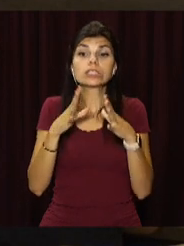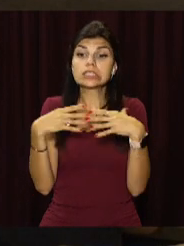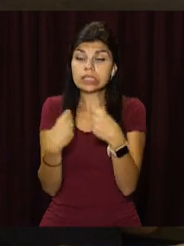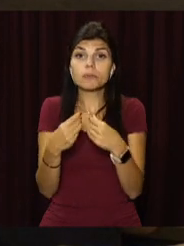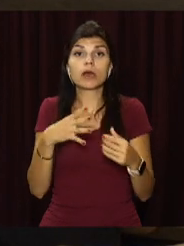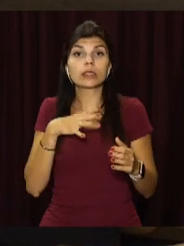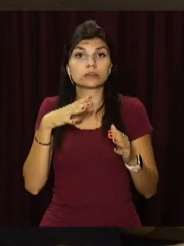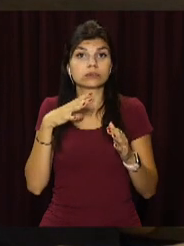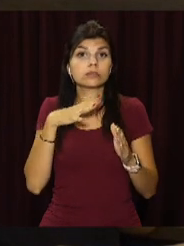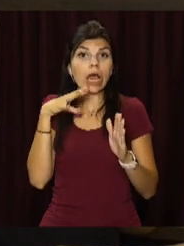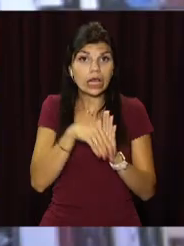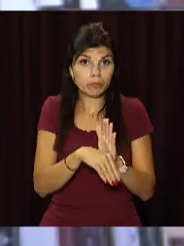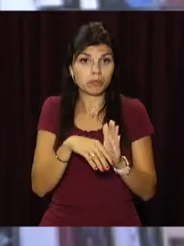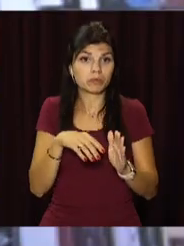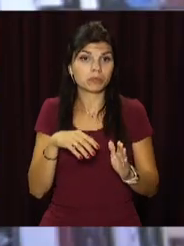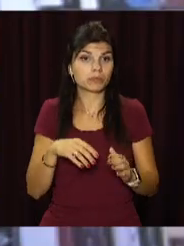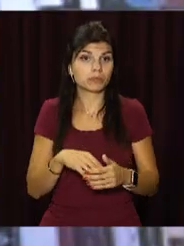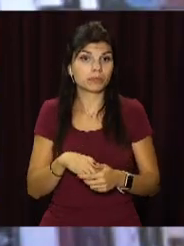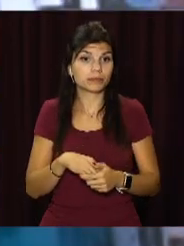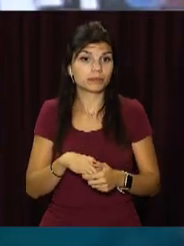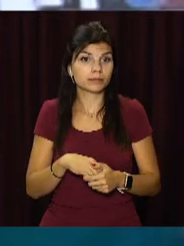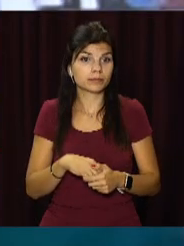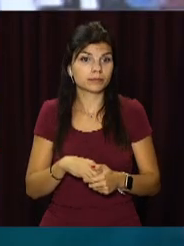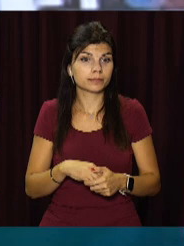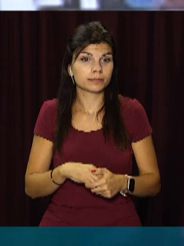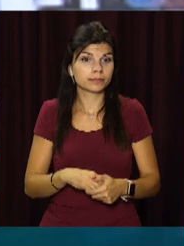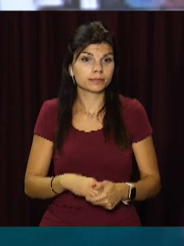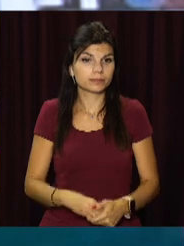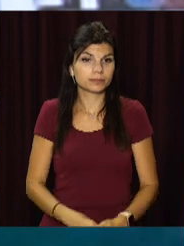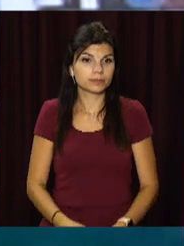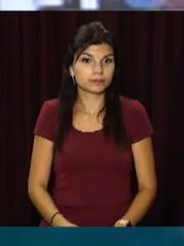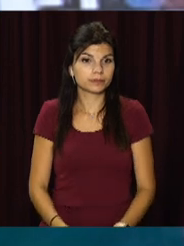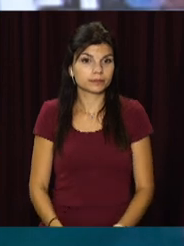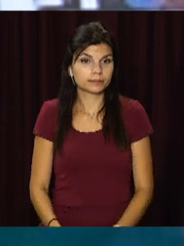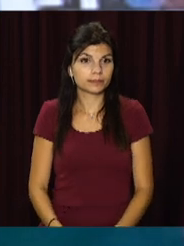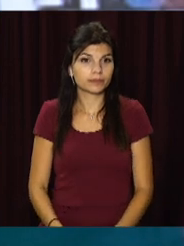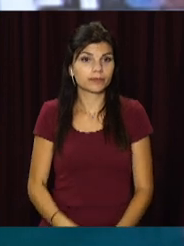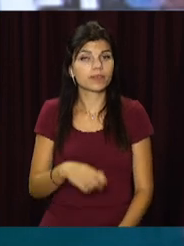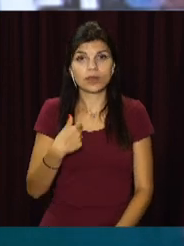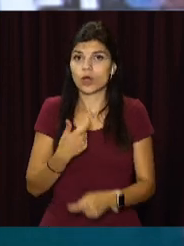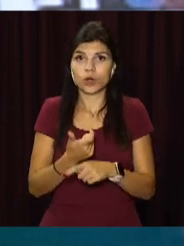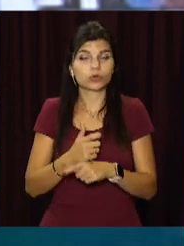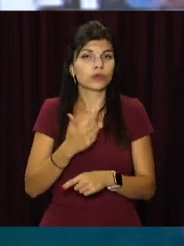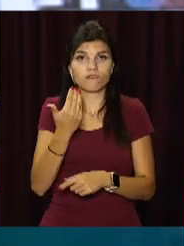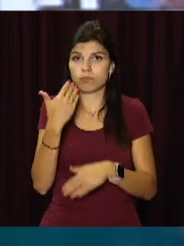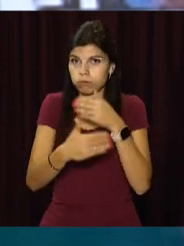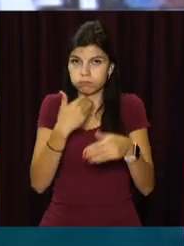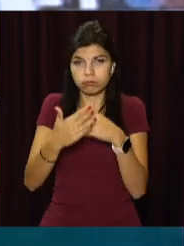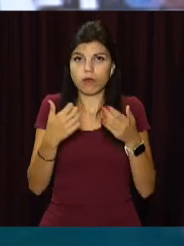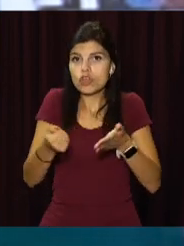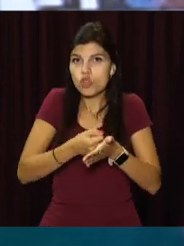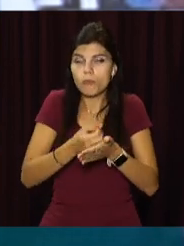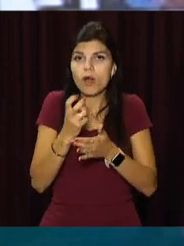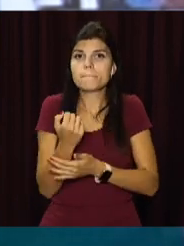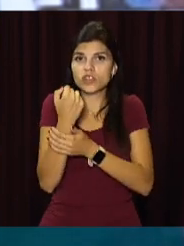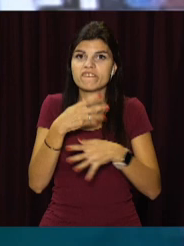I'm so impressed by what I've heard. Я вражена вашим прогресом, якого ви досягли у